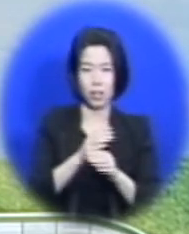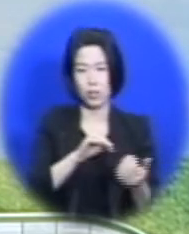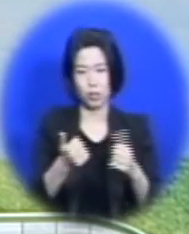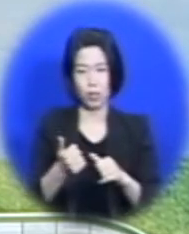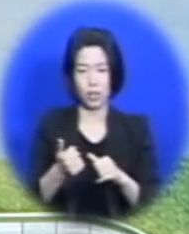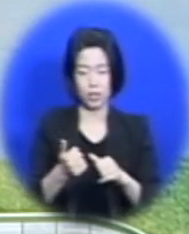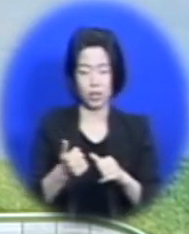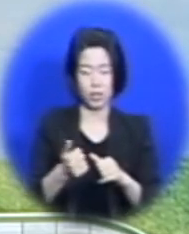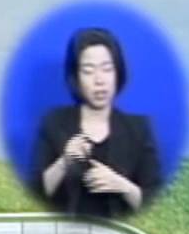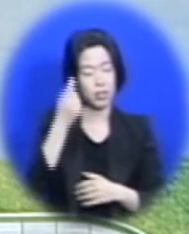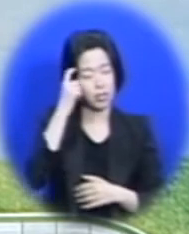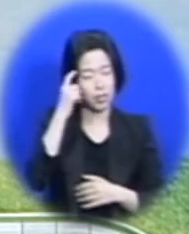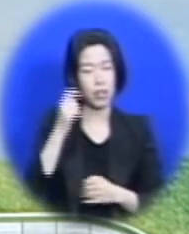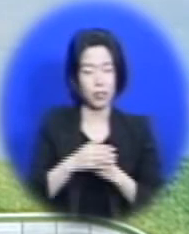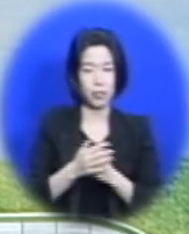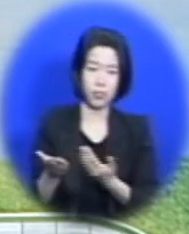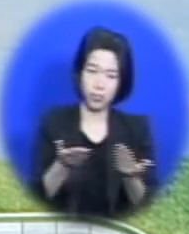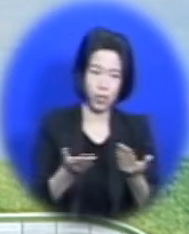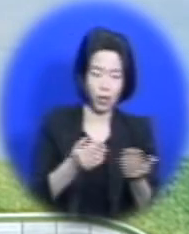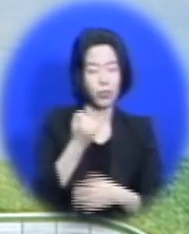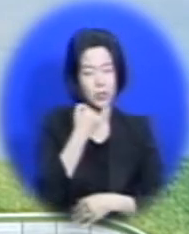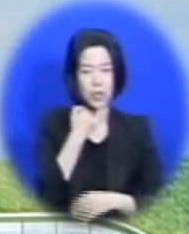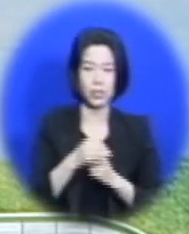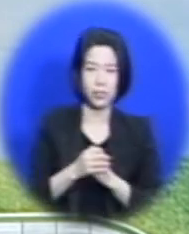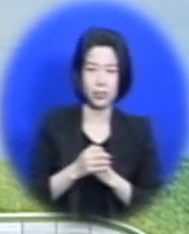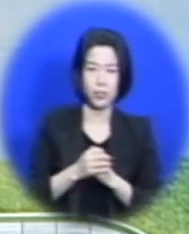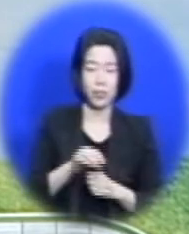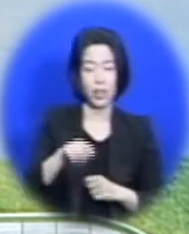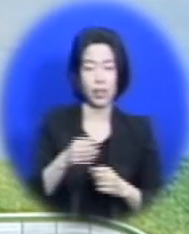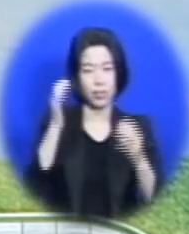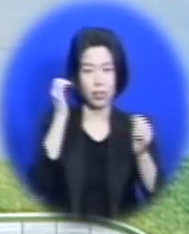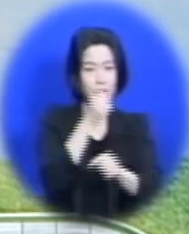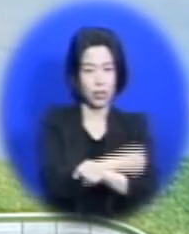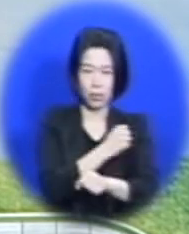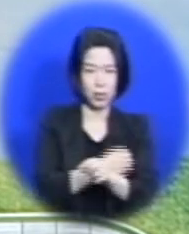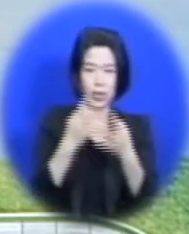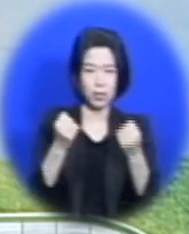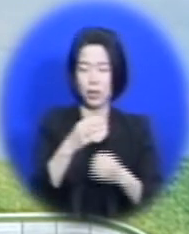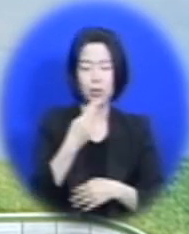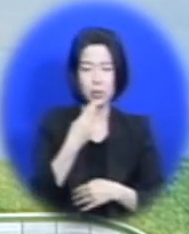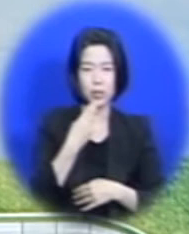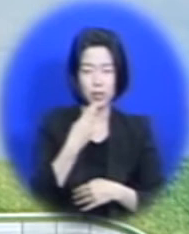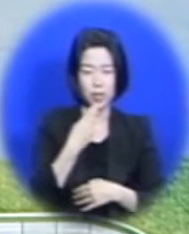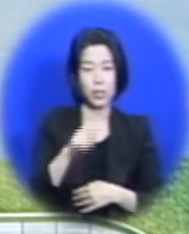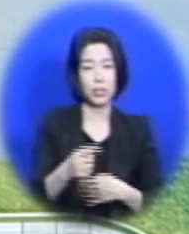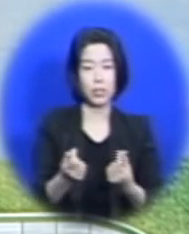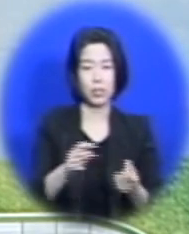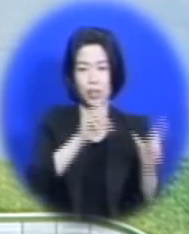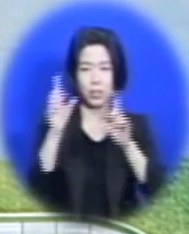죄수가 됐으면 그래도 대우가 괜찮잖아요. 그렇게 고생은 안 하잖아요. 그렇게 살다가 죽는